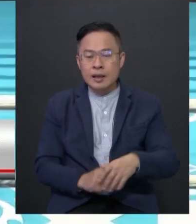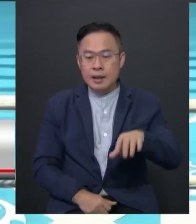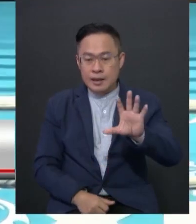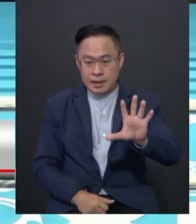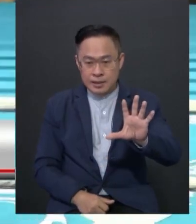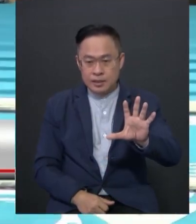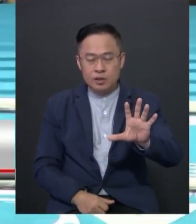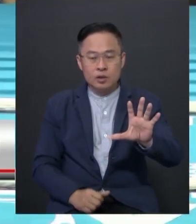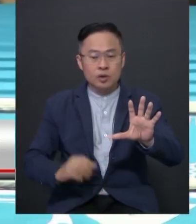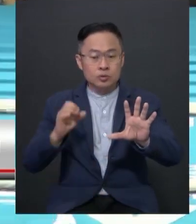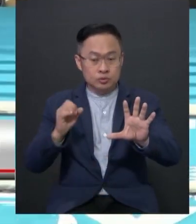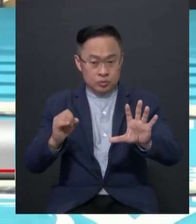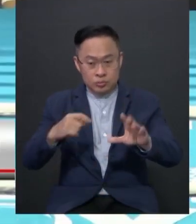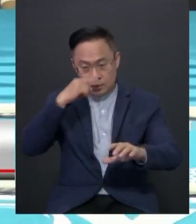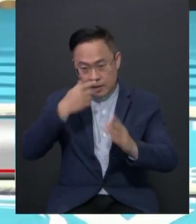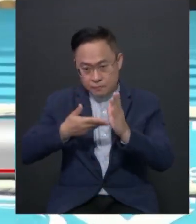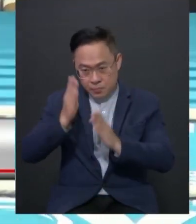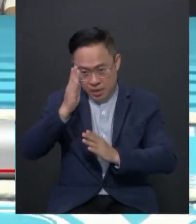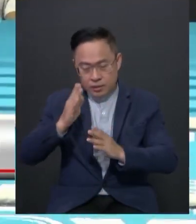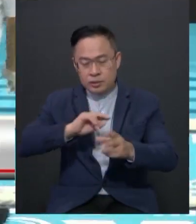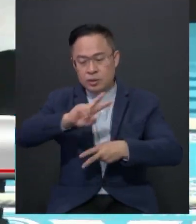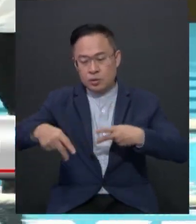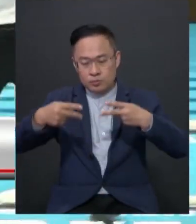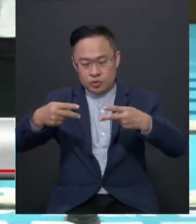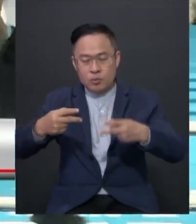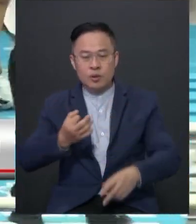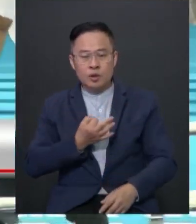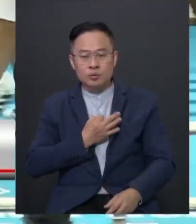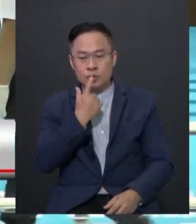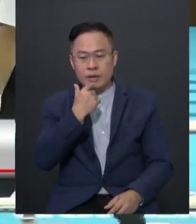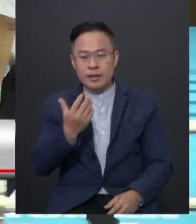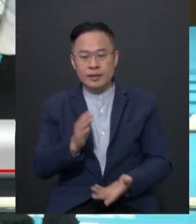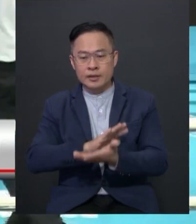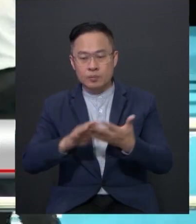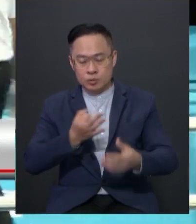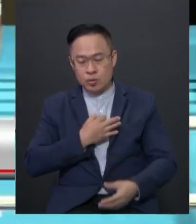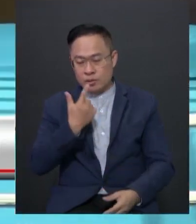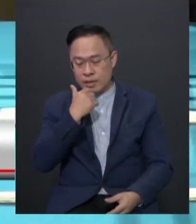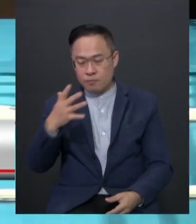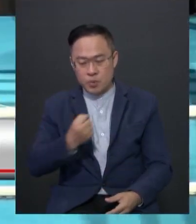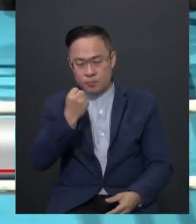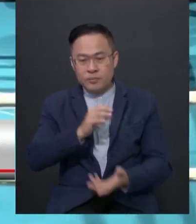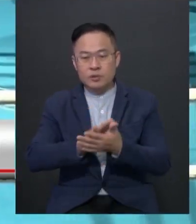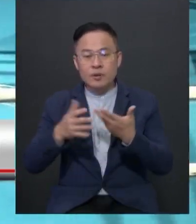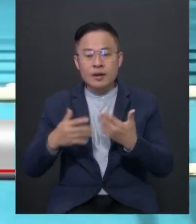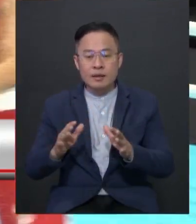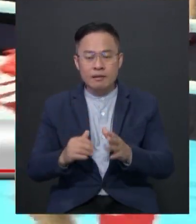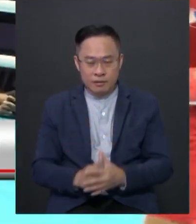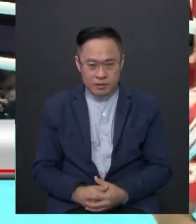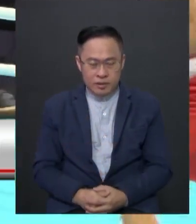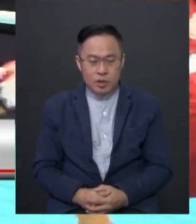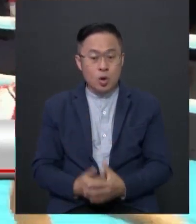ต่อ0คะแนนก็ผ่านเข้าสู่รอบรองชนะเลิศตุนเหรียญทองแดงไว้ในกระเป๋าแล้วเป็นที่เรียบร้อย